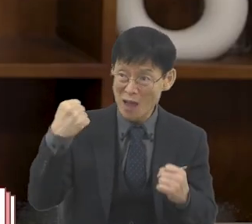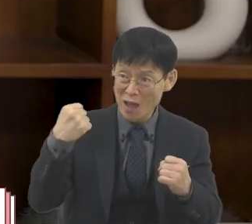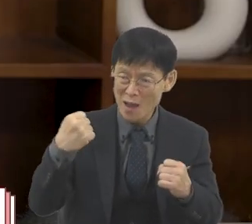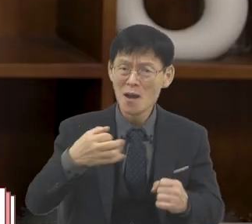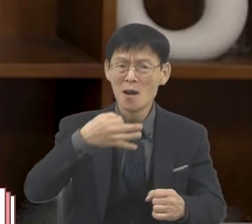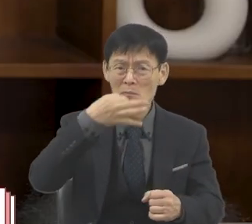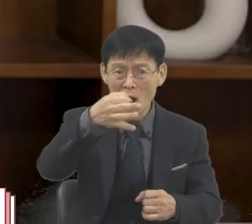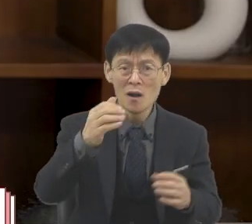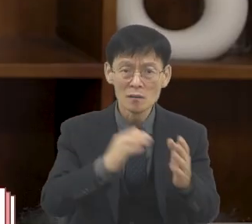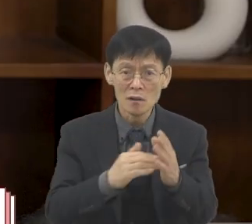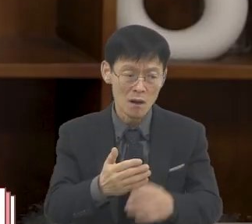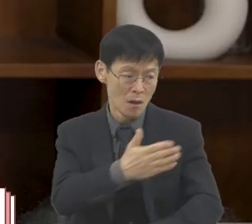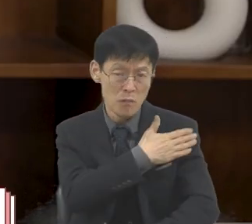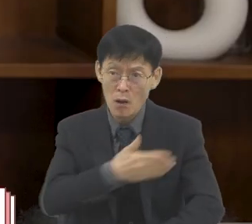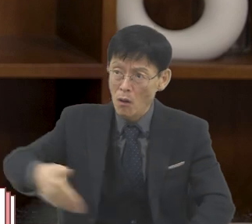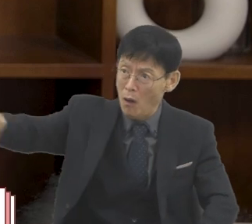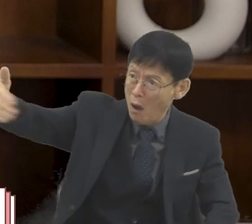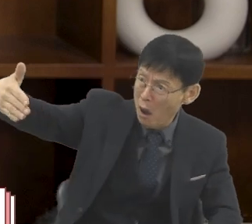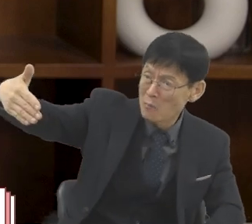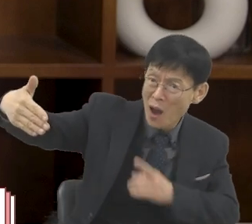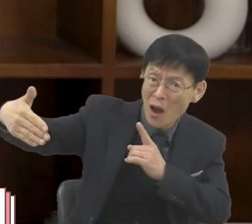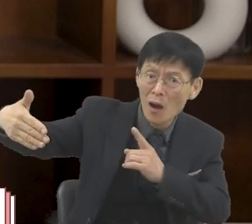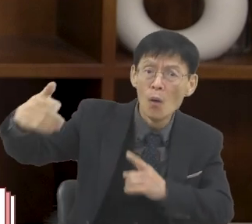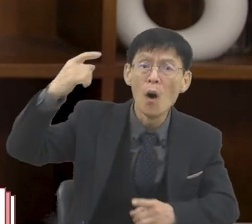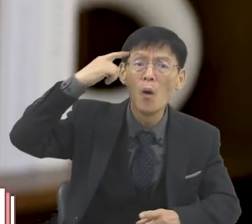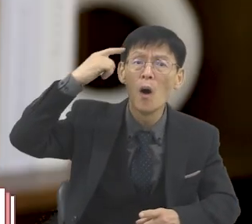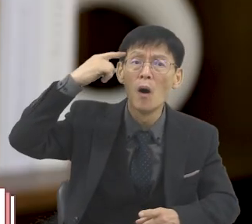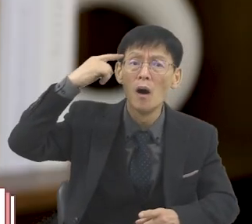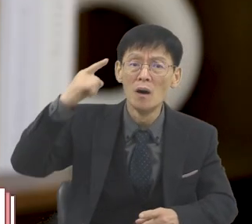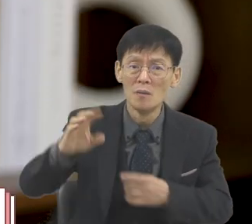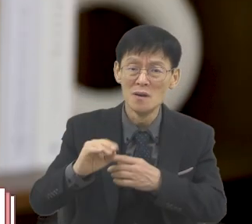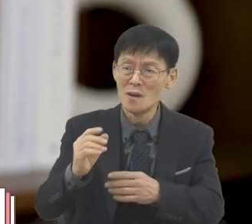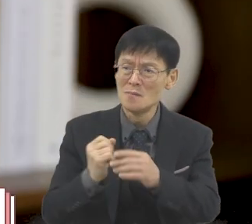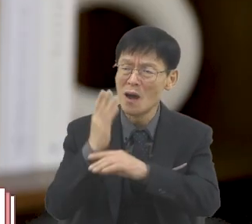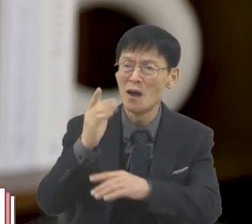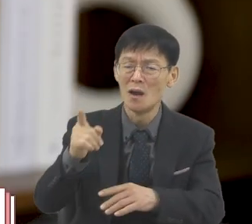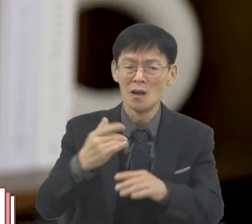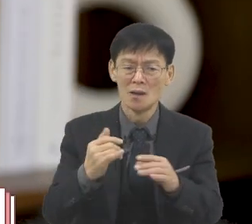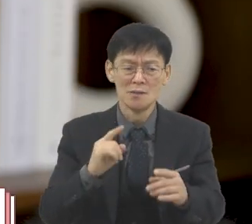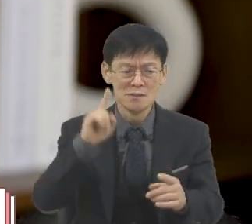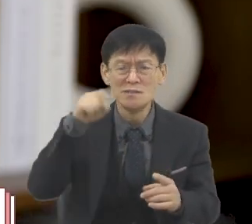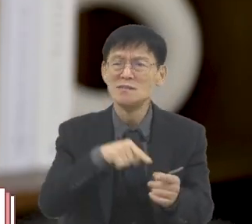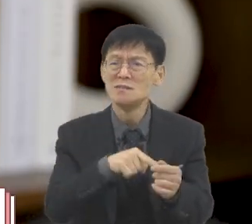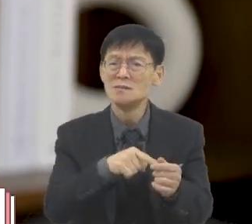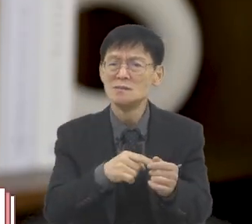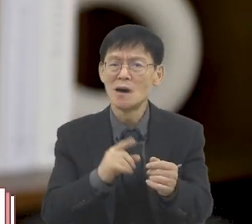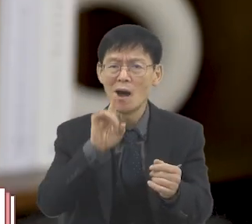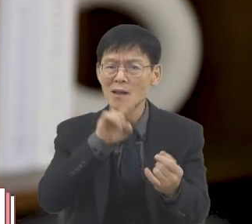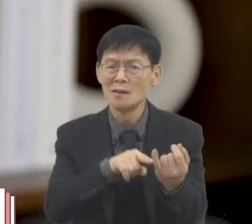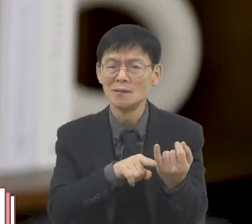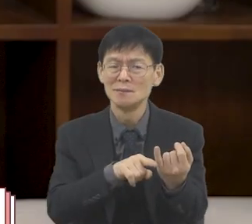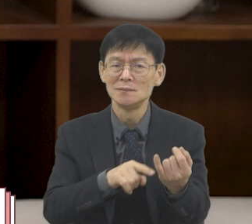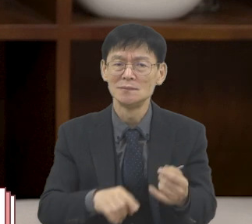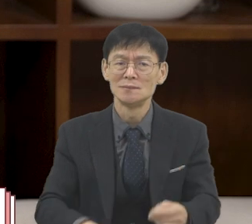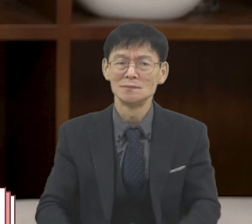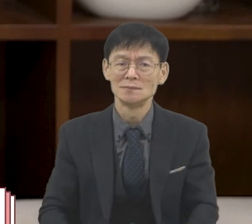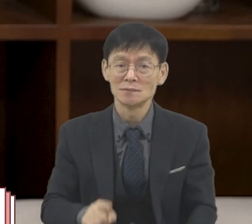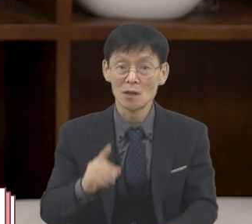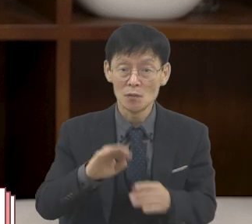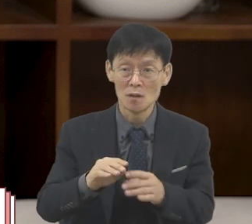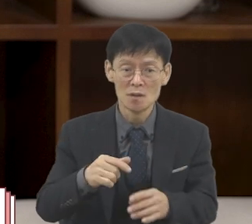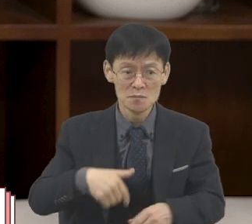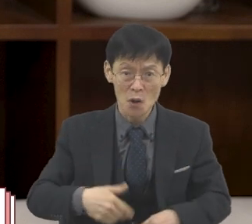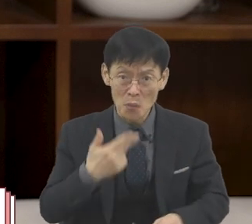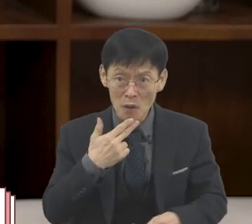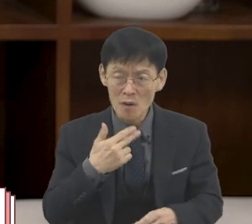힘내자라는 응원을 굳이 어깨를 만지면서 할 필요는 없죠. 저런 과한 행동은 다른 사람을 힘들게 할 수 있습니다.